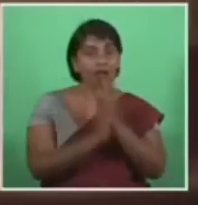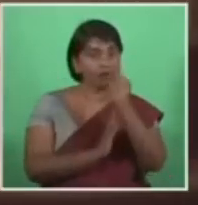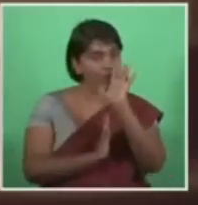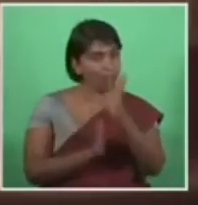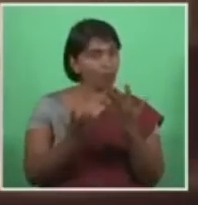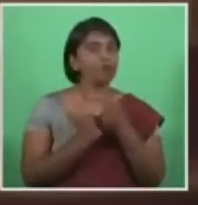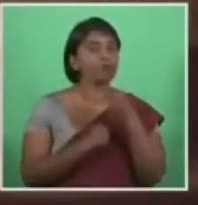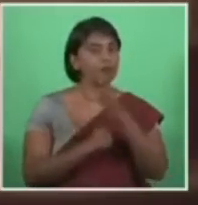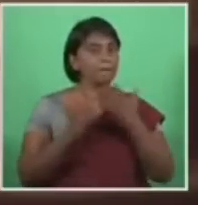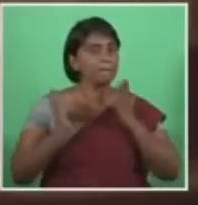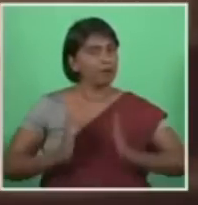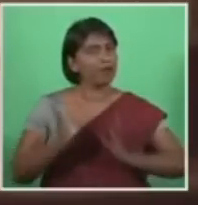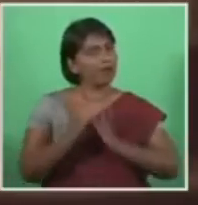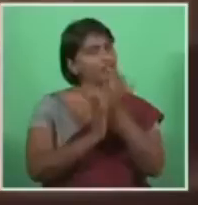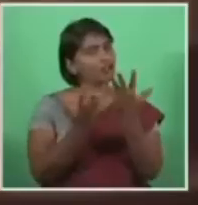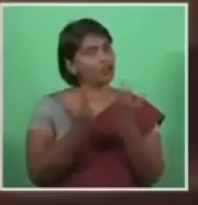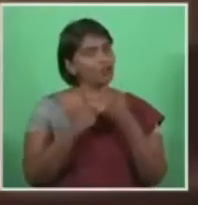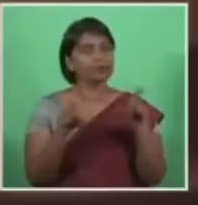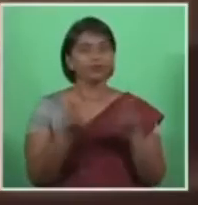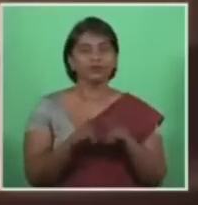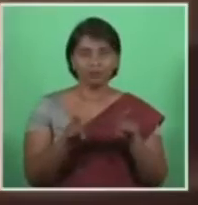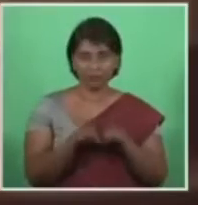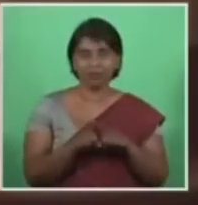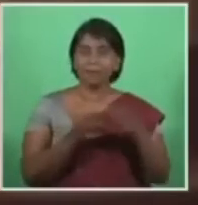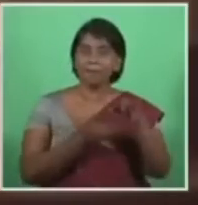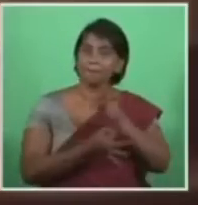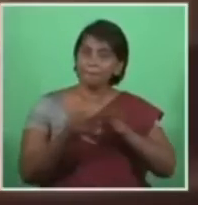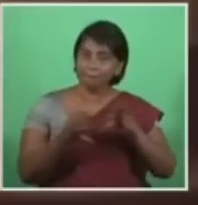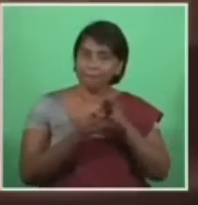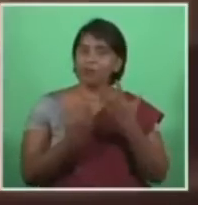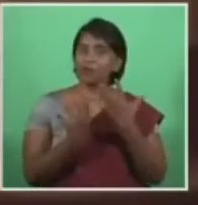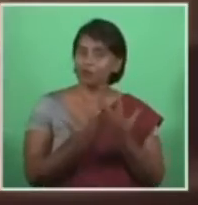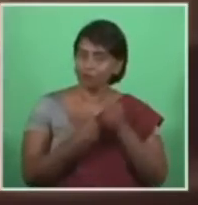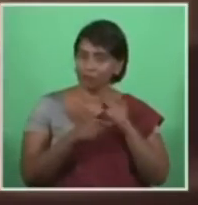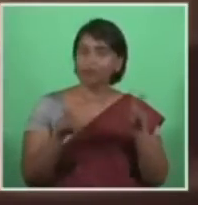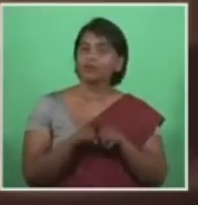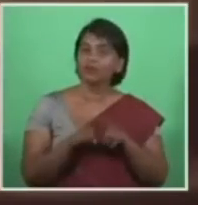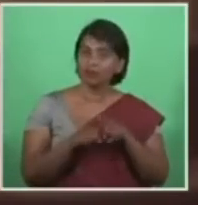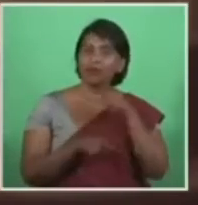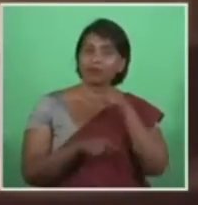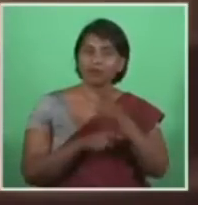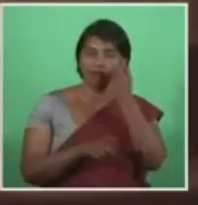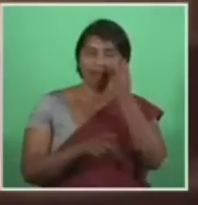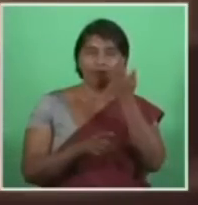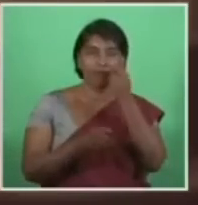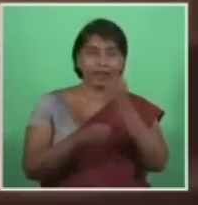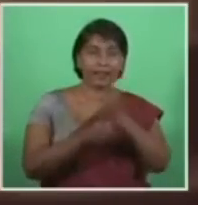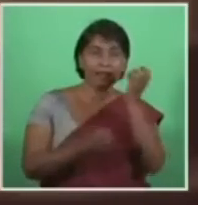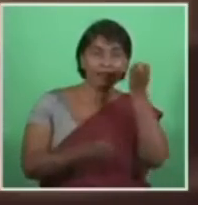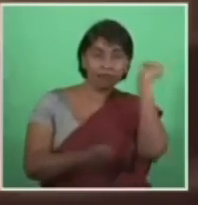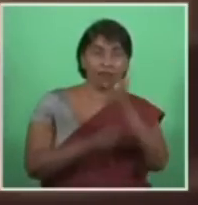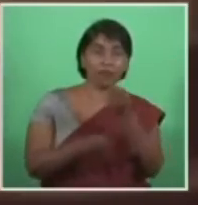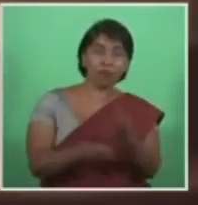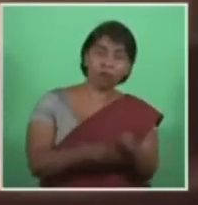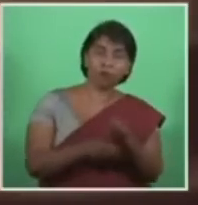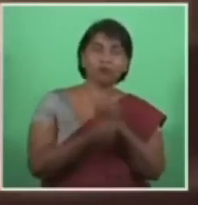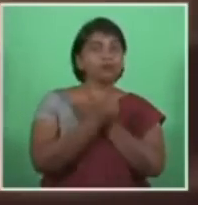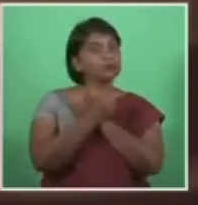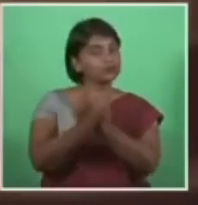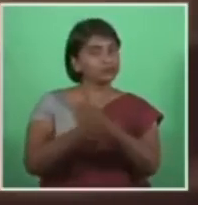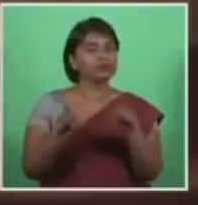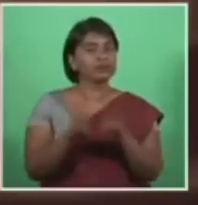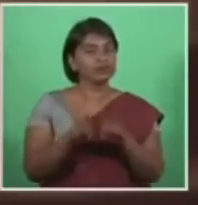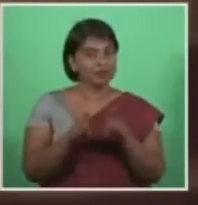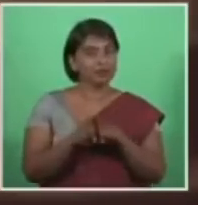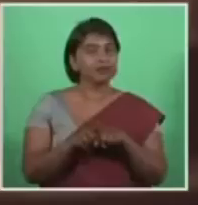ඕනේ. මානව ඓතිහාසිකම් තියෙන්න ඕනේ. ප්‍රජාතන්ත්‍රවාදේ තියෙන්න ඕනේ. ඒගොල්ලන්ට කඳුල් ගෑස් ගහගා පොළු පාරවල් ගහගා හිරේ දදා